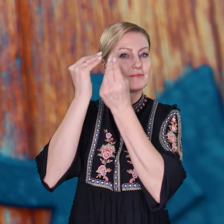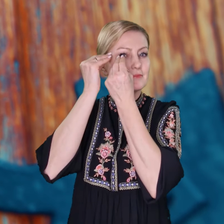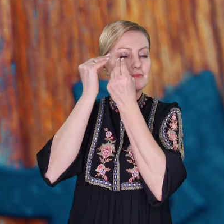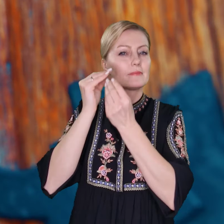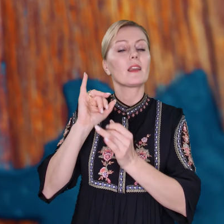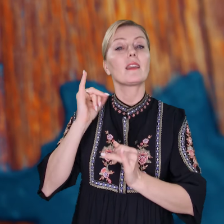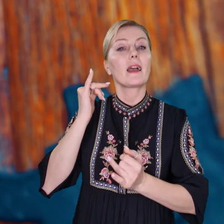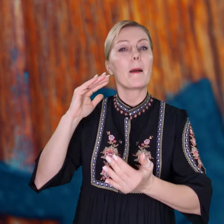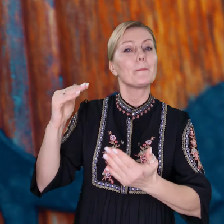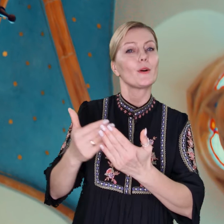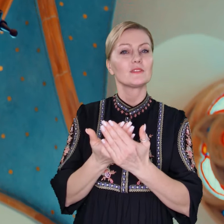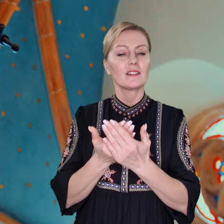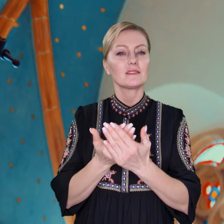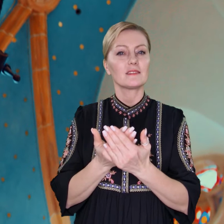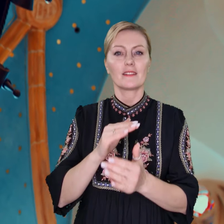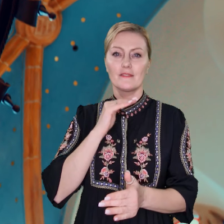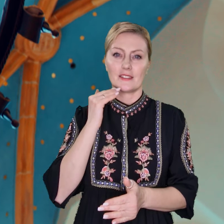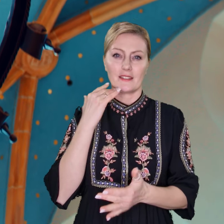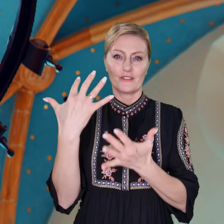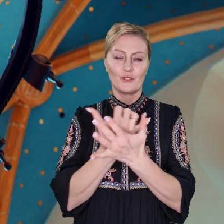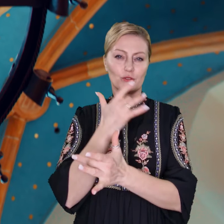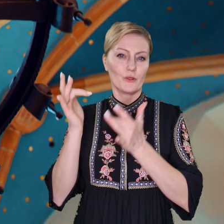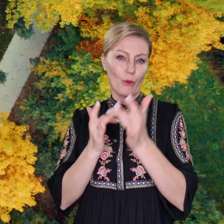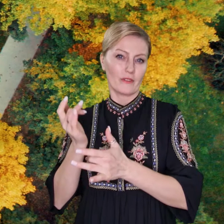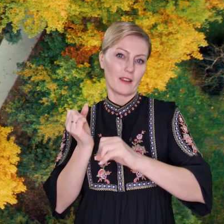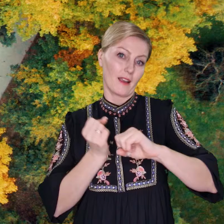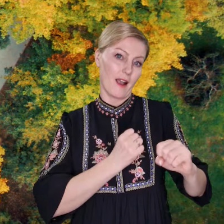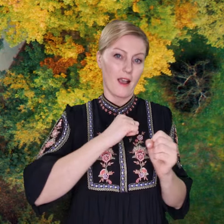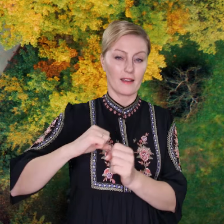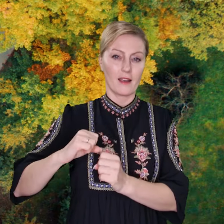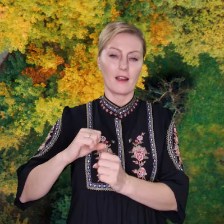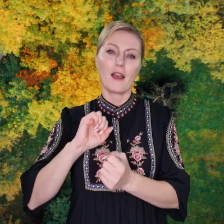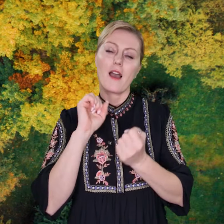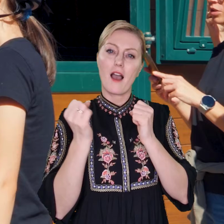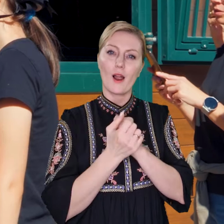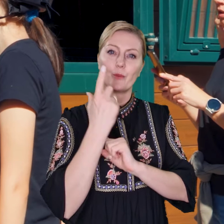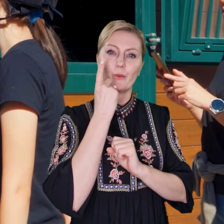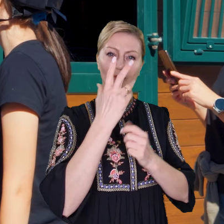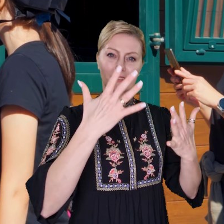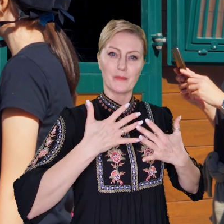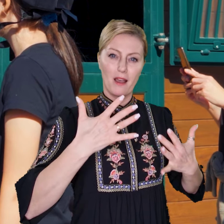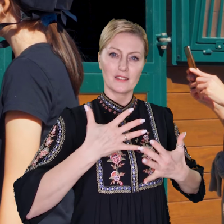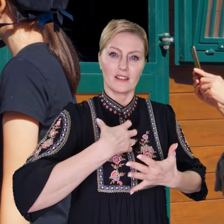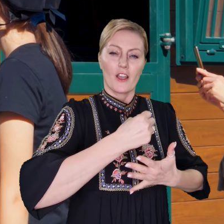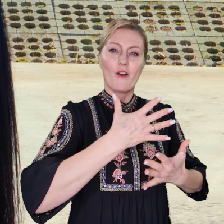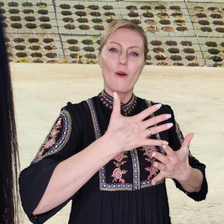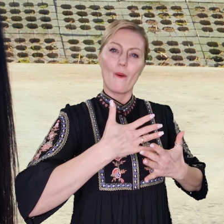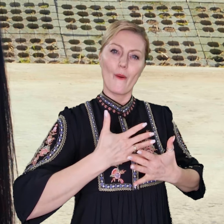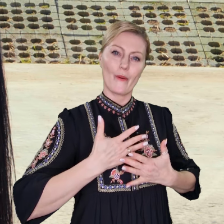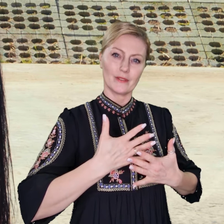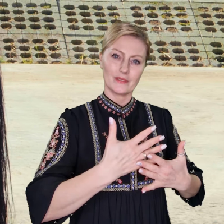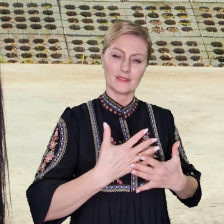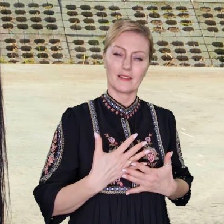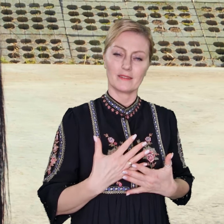Jak odkryć ją na nowo? Wystarczy wziąć rower, kajak, bądź po prostu wyjść na spacer i wziąć